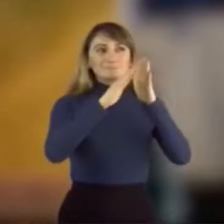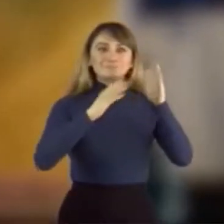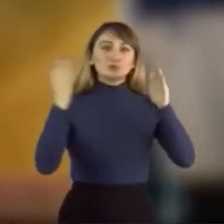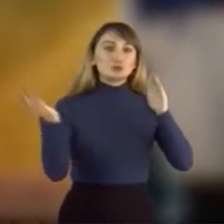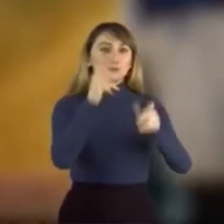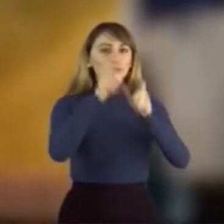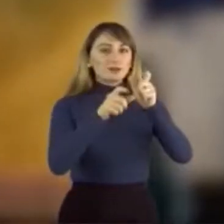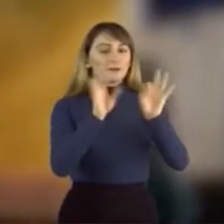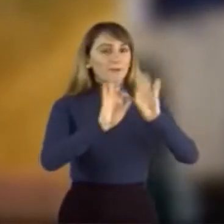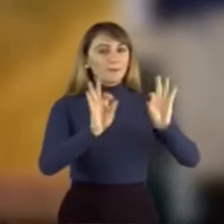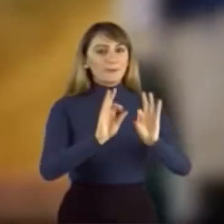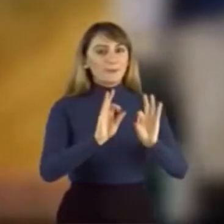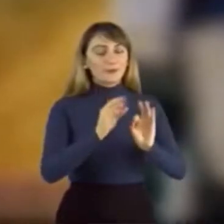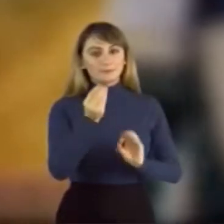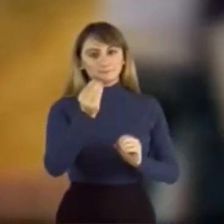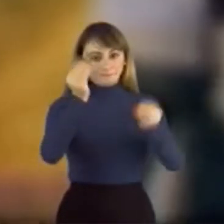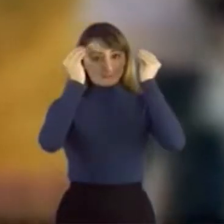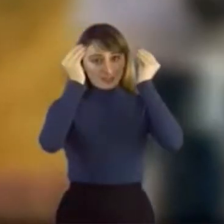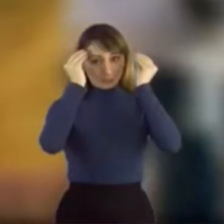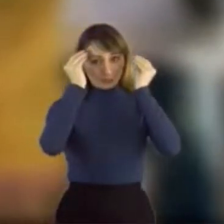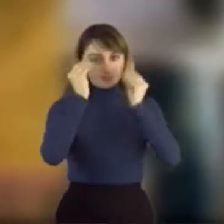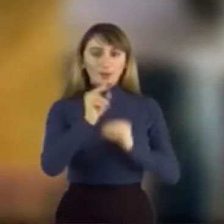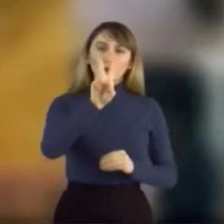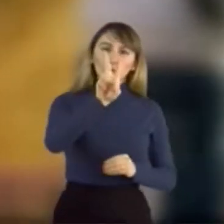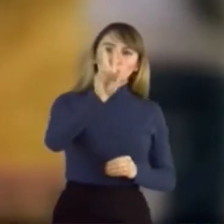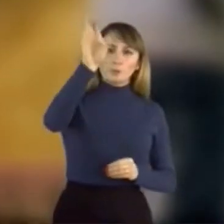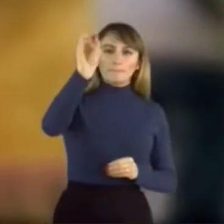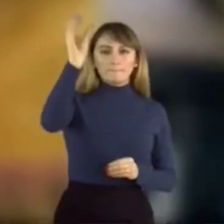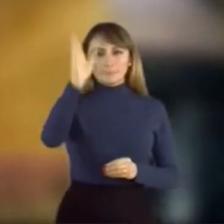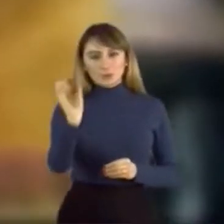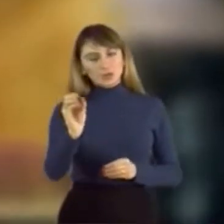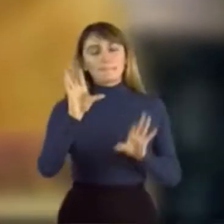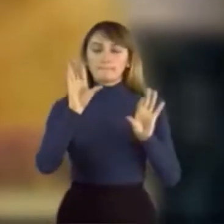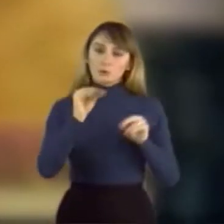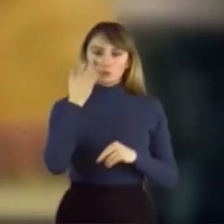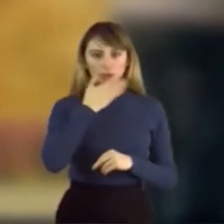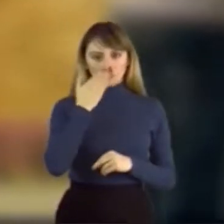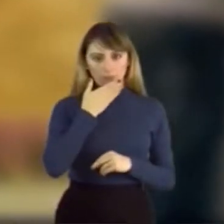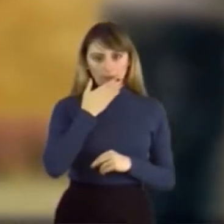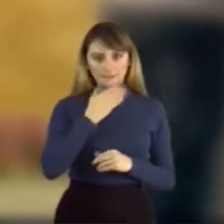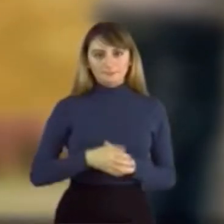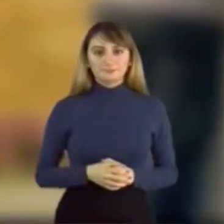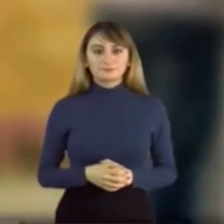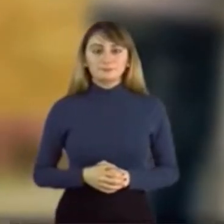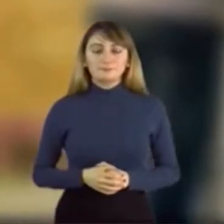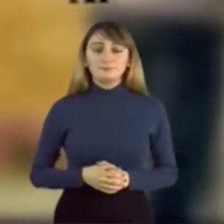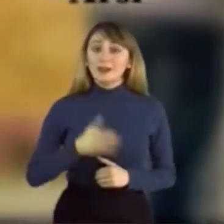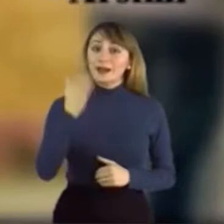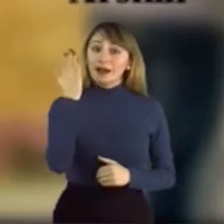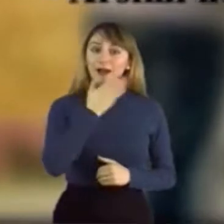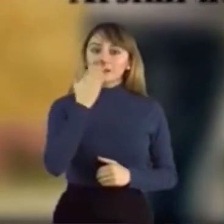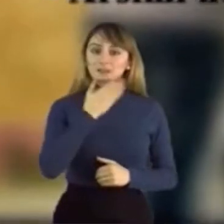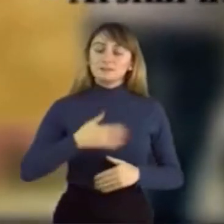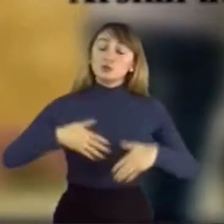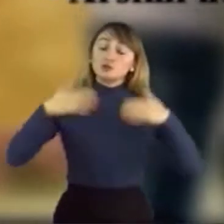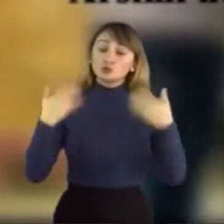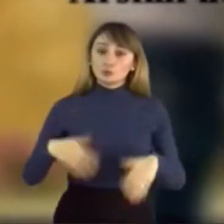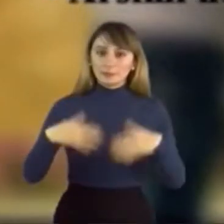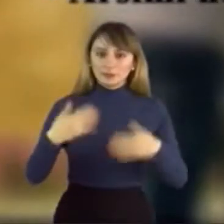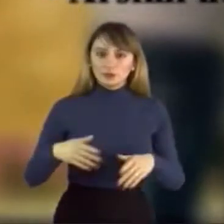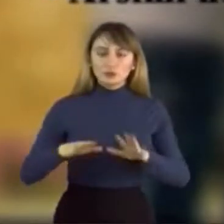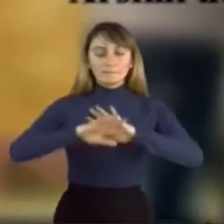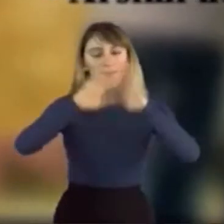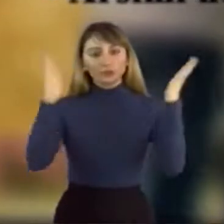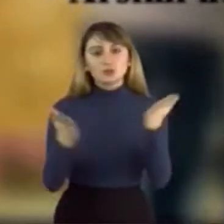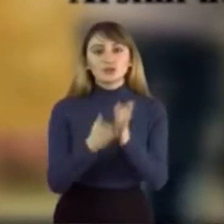nuk dëgjojnë në botë nuk kanë asnjë akses në arsim. Vetëm 1-2% e njerëzve që nuk dëgjojnë arsimohen në gjuhën e